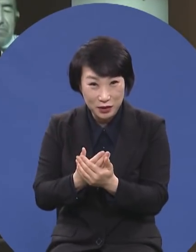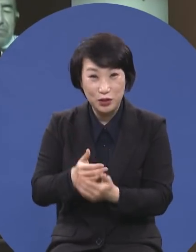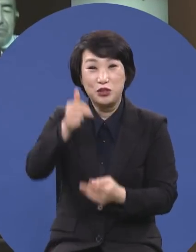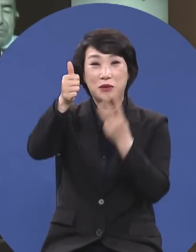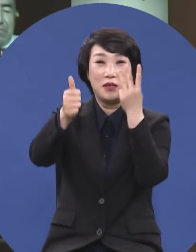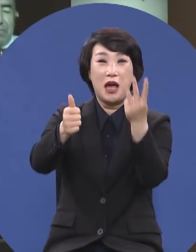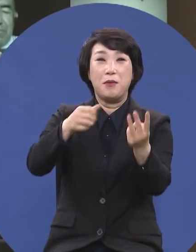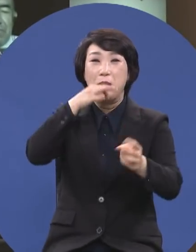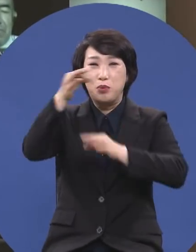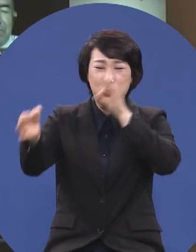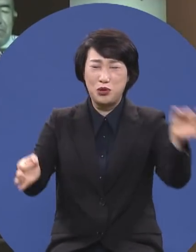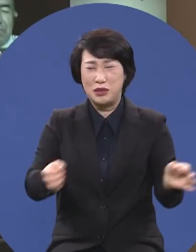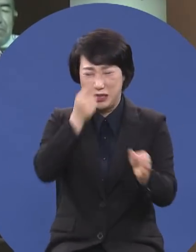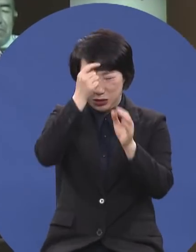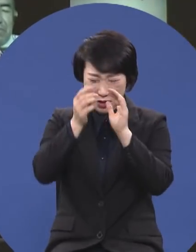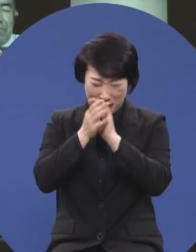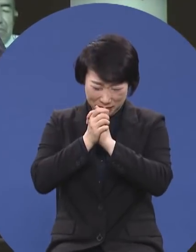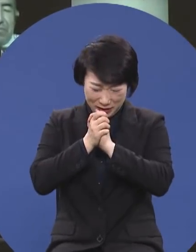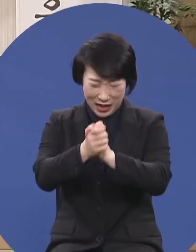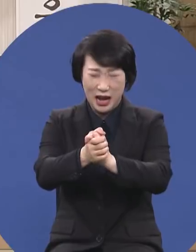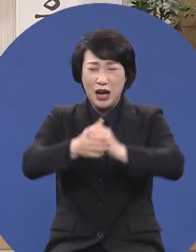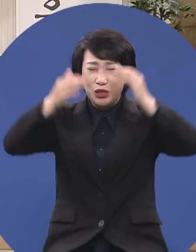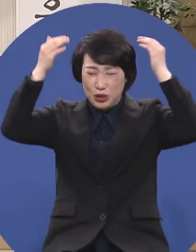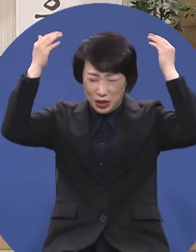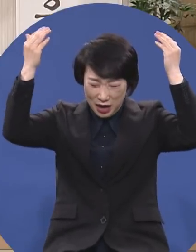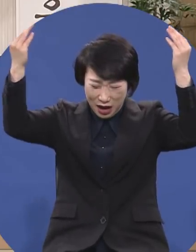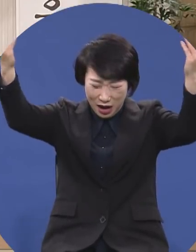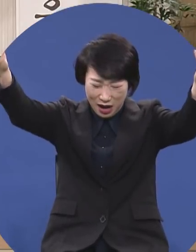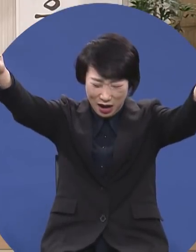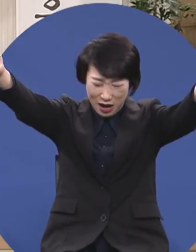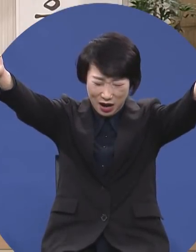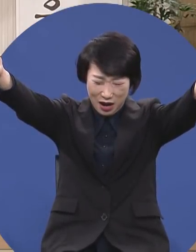주여 삼창하고 기도하겠습니다. 주여